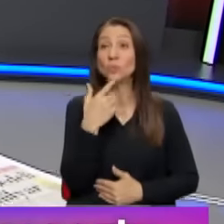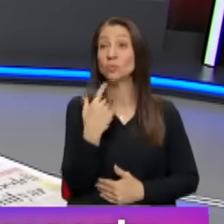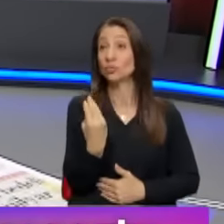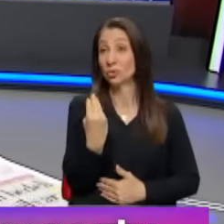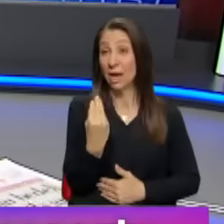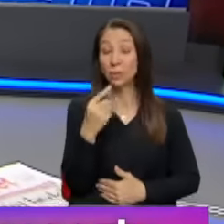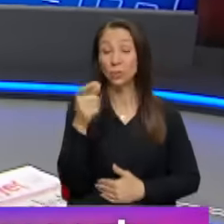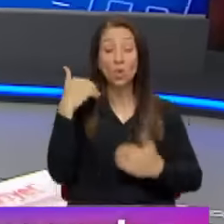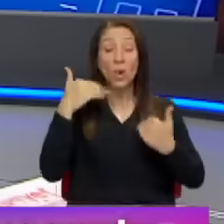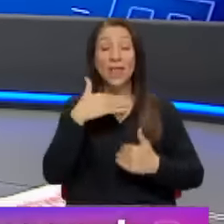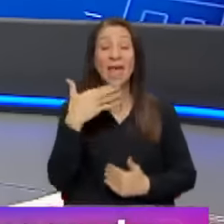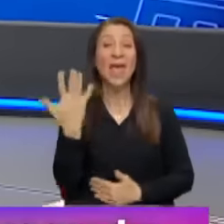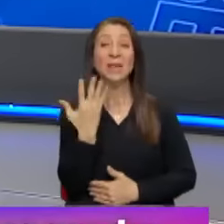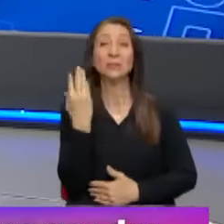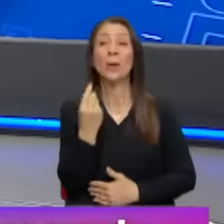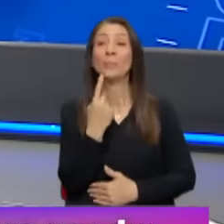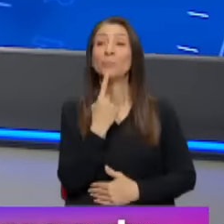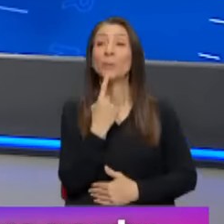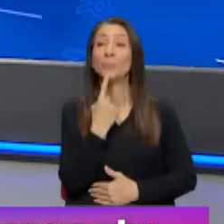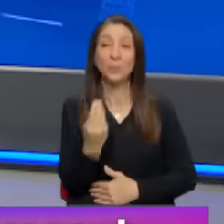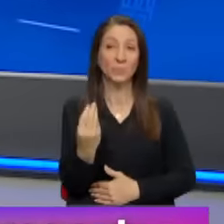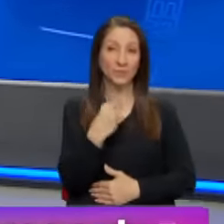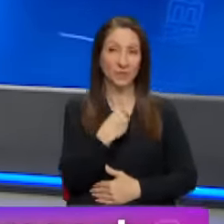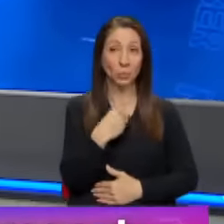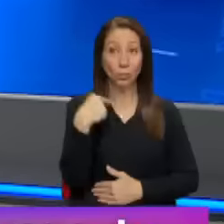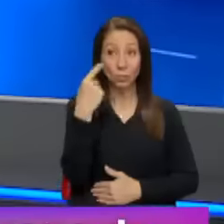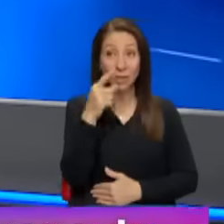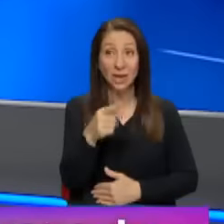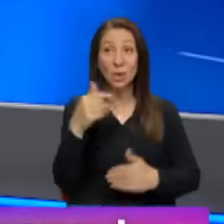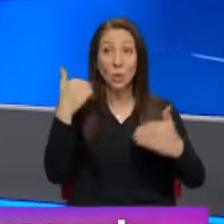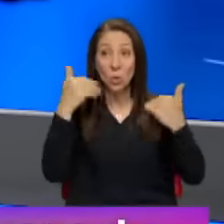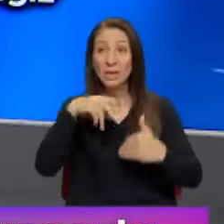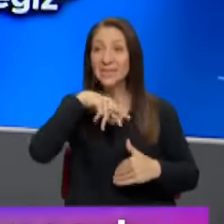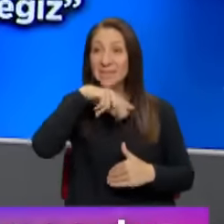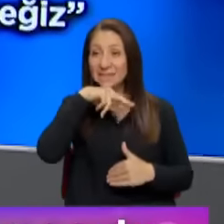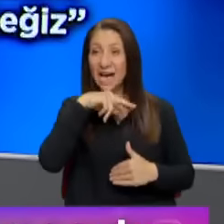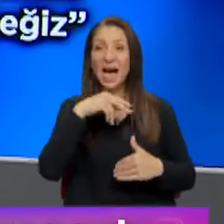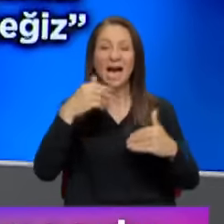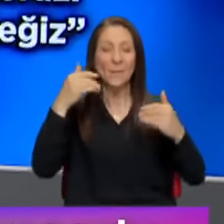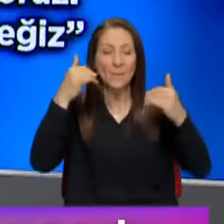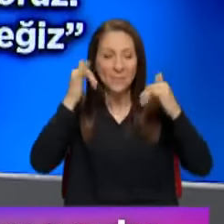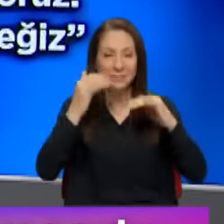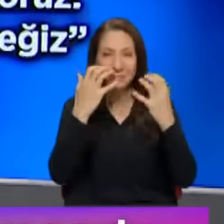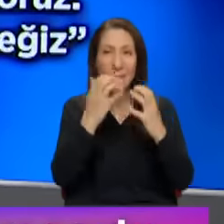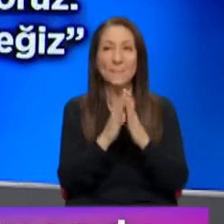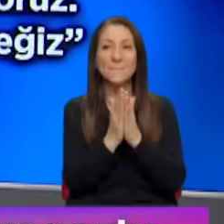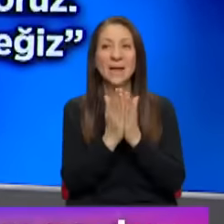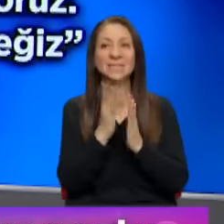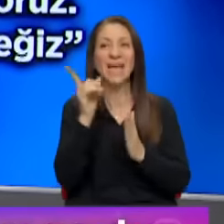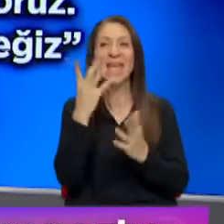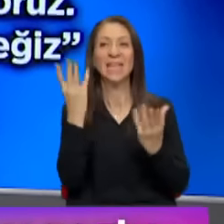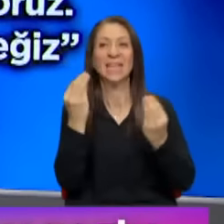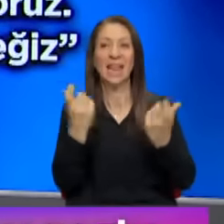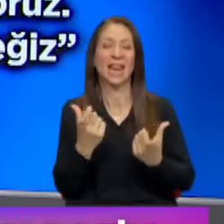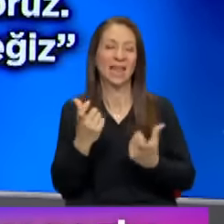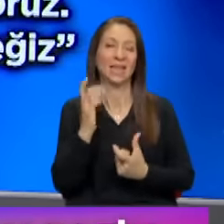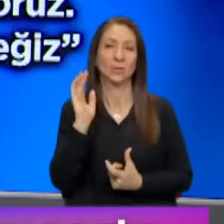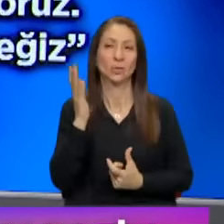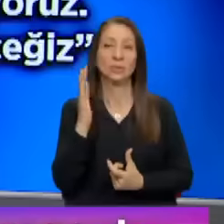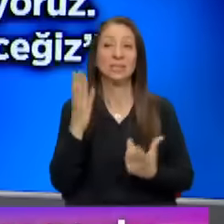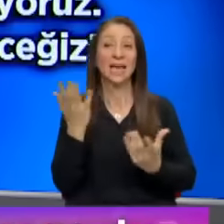bu ülkeye de en güzel tadı verir. Dolayısıyla koyun ve keçilerimizle, hayvancılığımızla Mersin'de en iyi yerlere